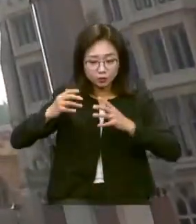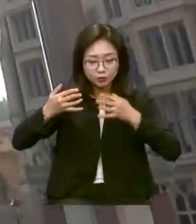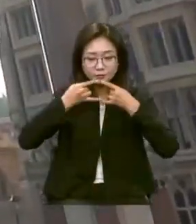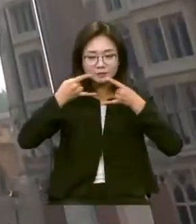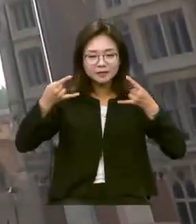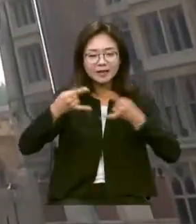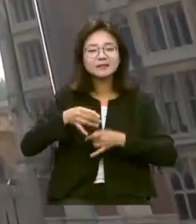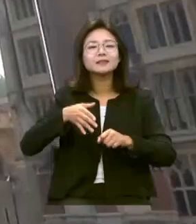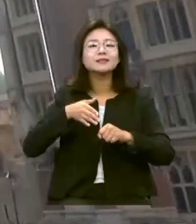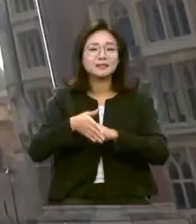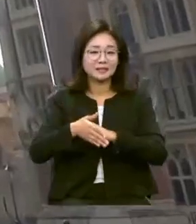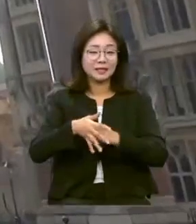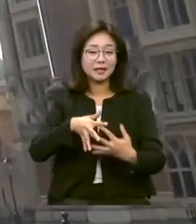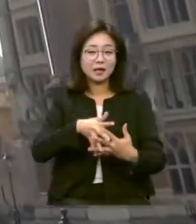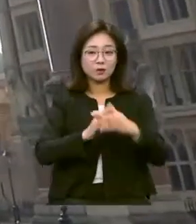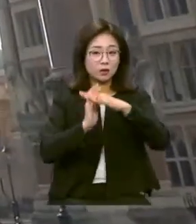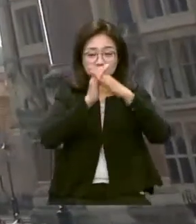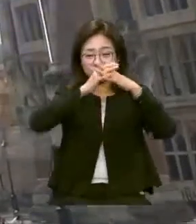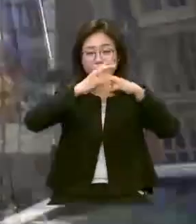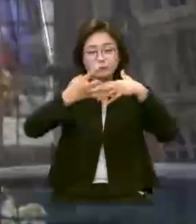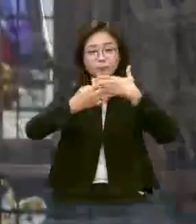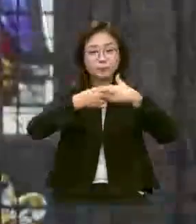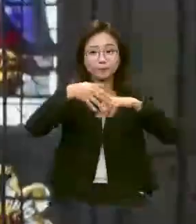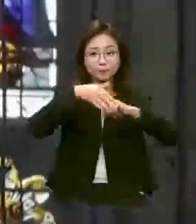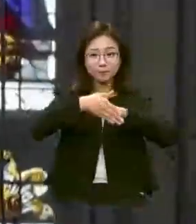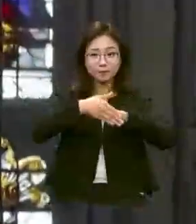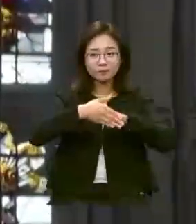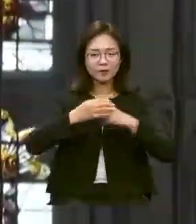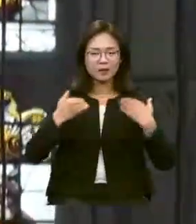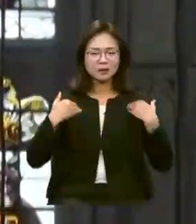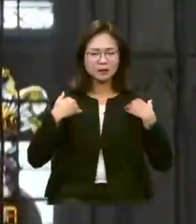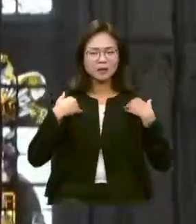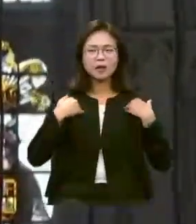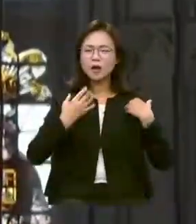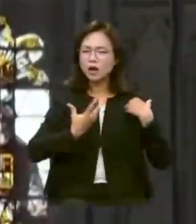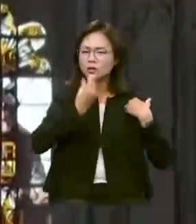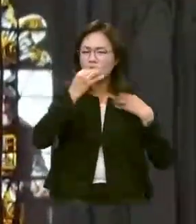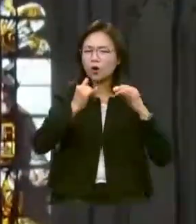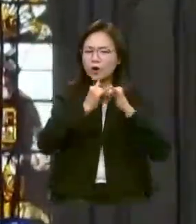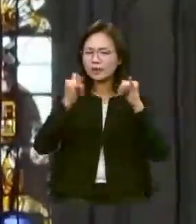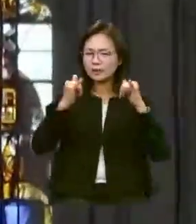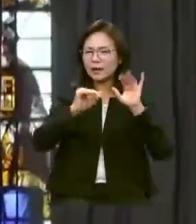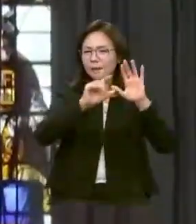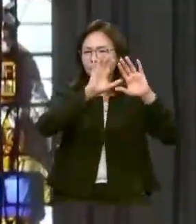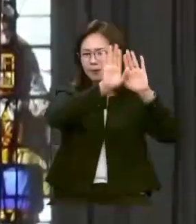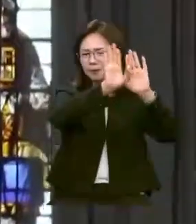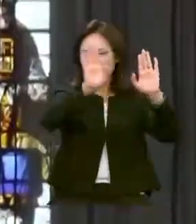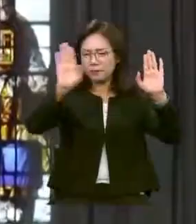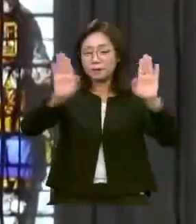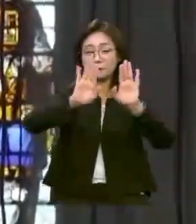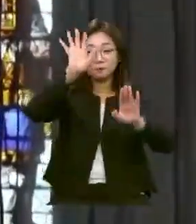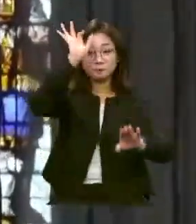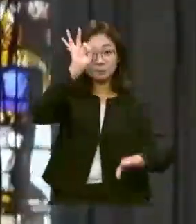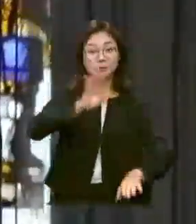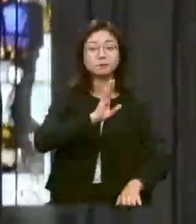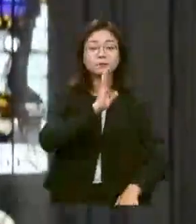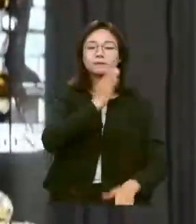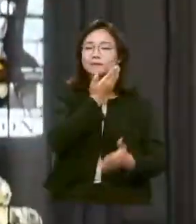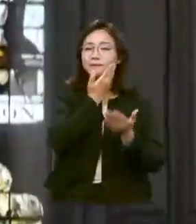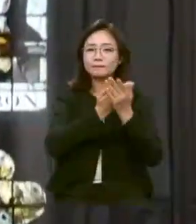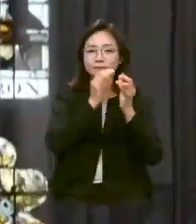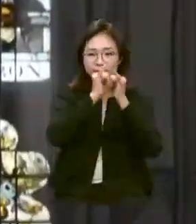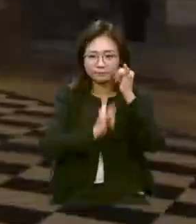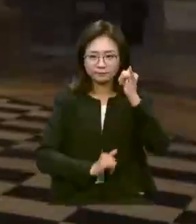양식을 절묘하게 섞은 장엄한 외관. 성인들이 빼곡하게 그려진 대형 스테인드 글라스는 그 자체로 사원의